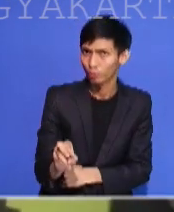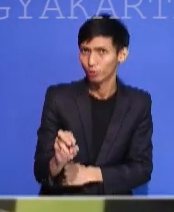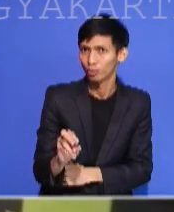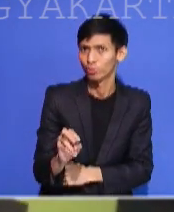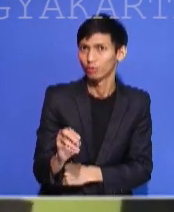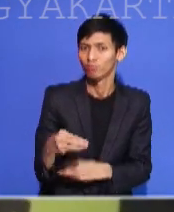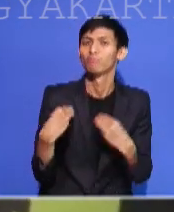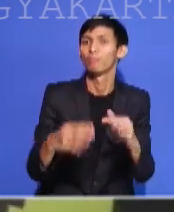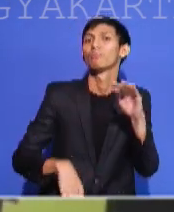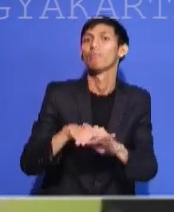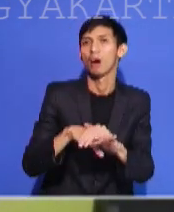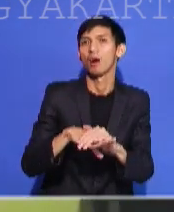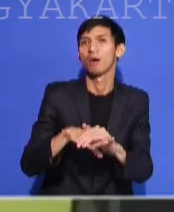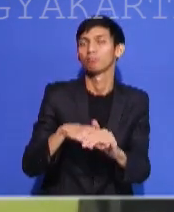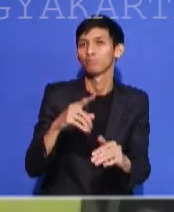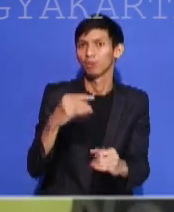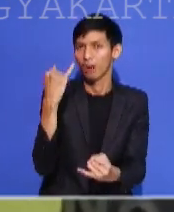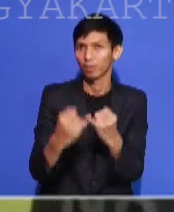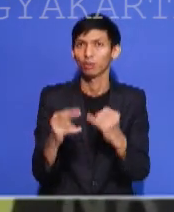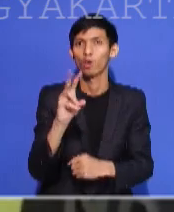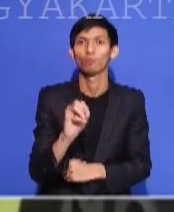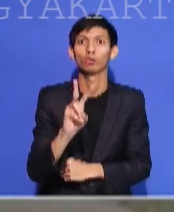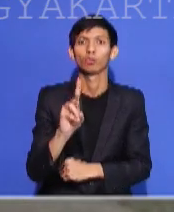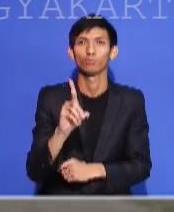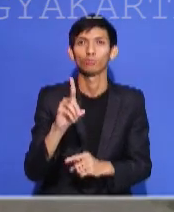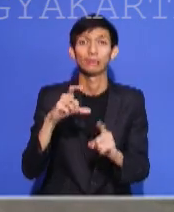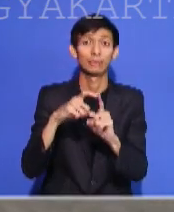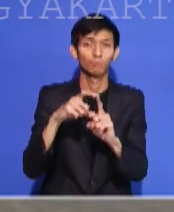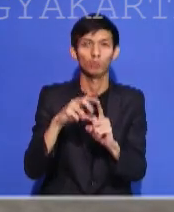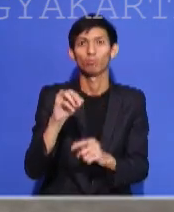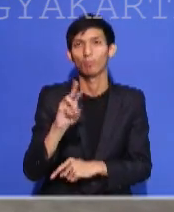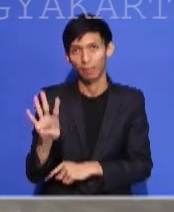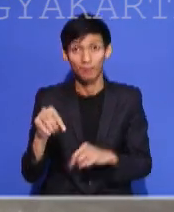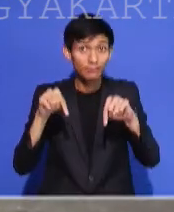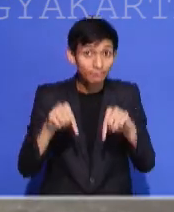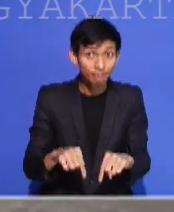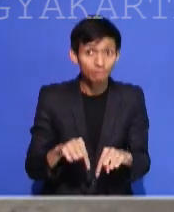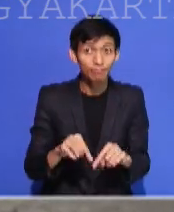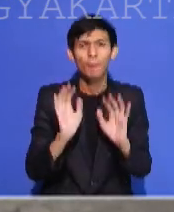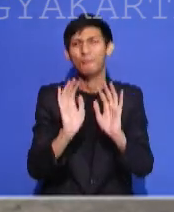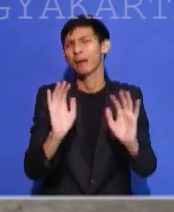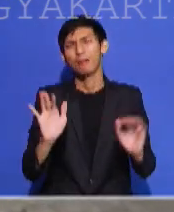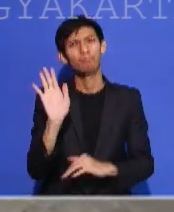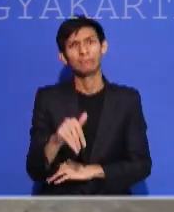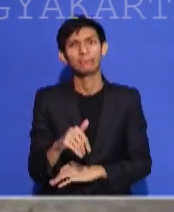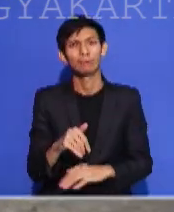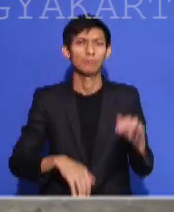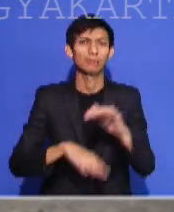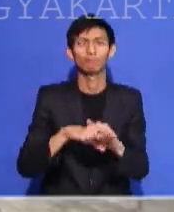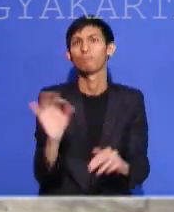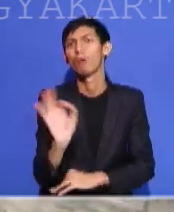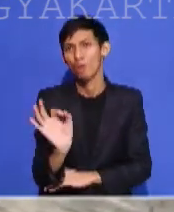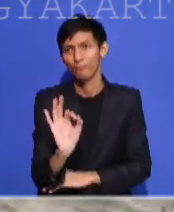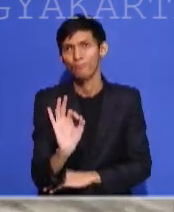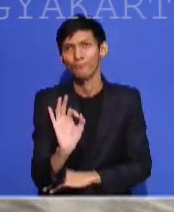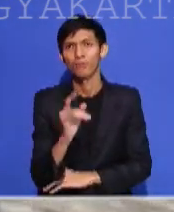31 Desember hingga saat ini masih banyak tuntutan yang belum dipenuhi oleh pihak perusahaan seperti BPJS